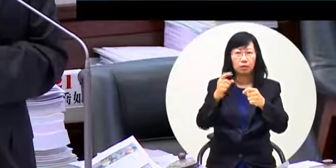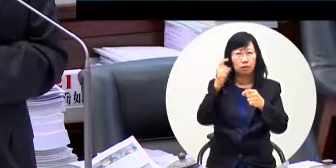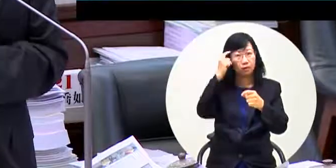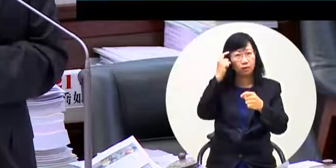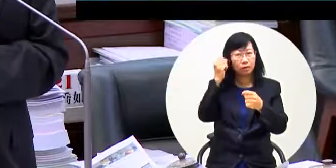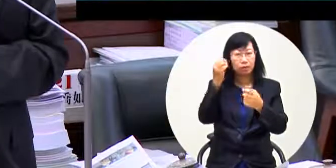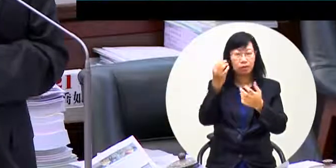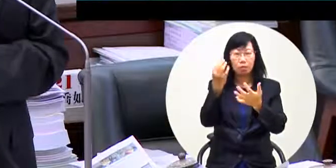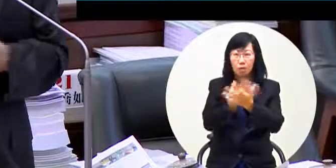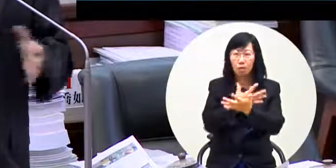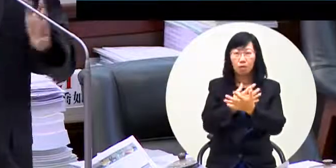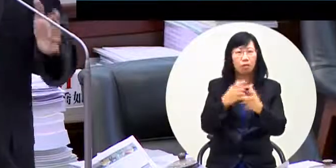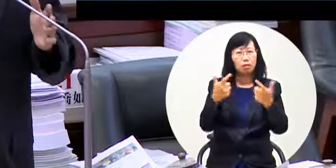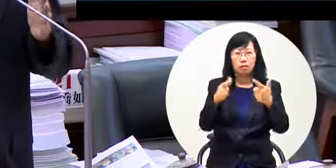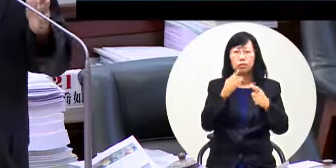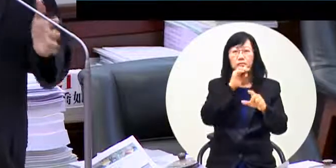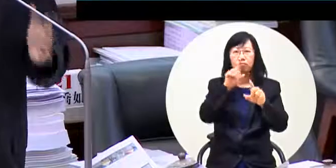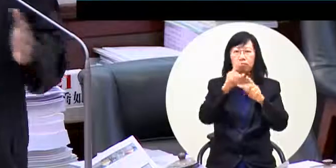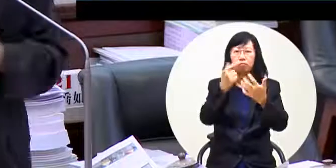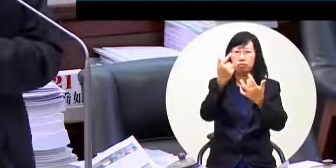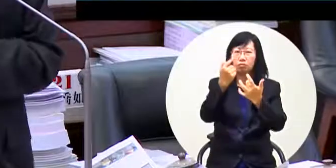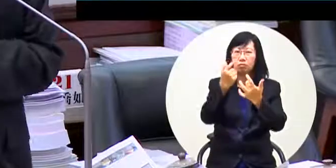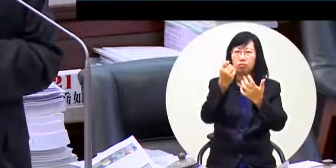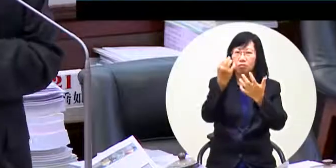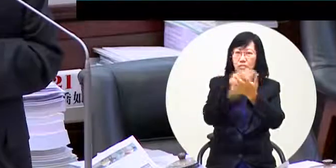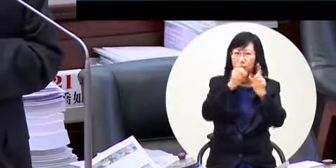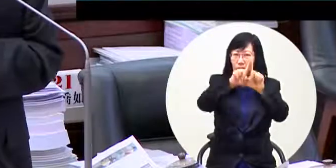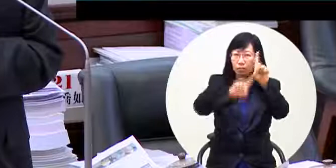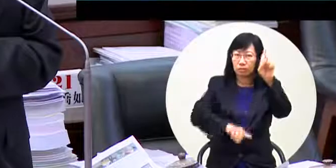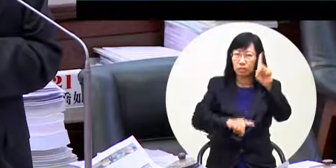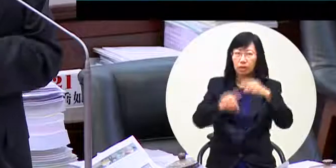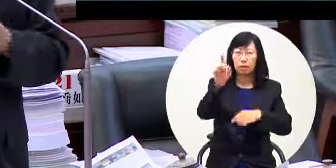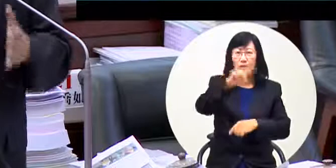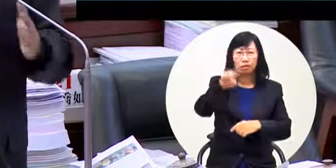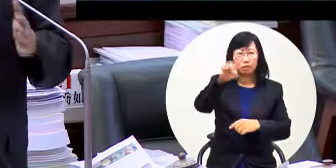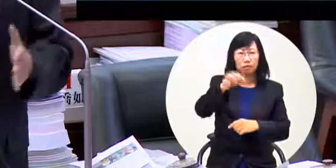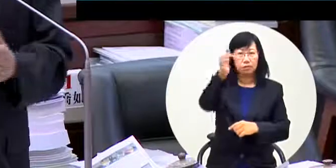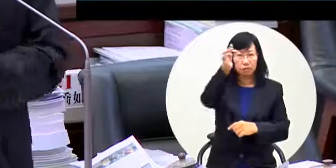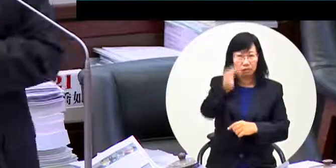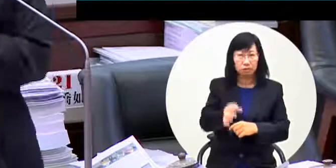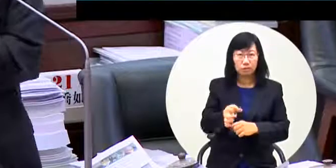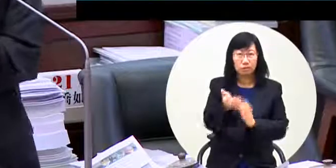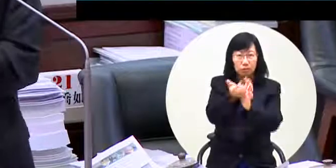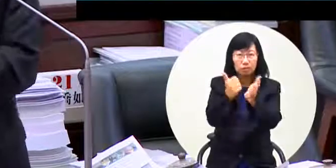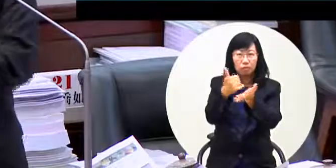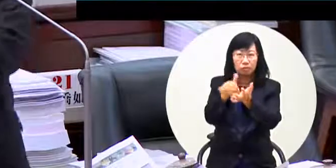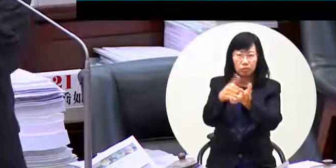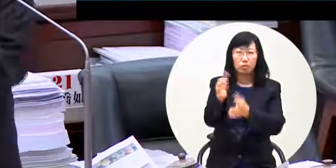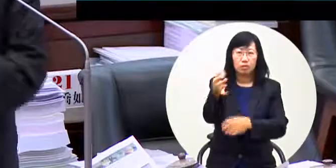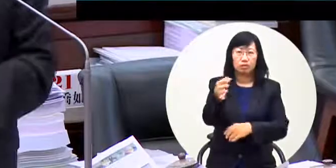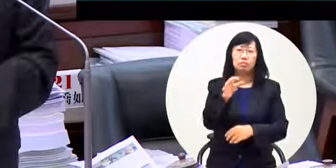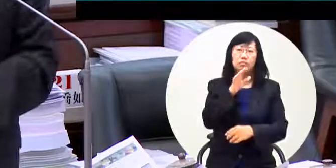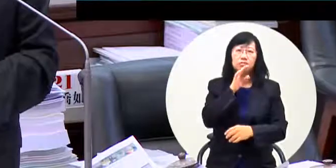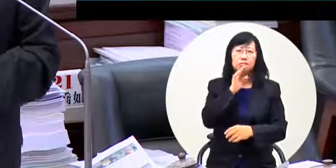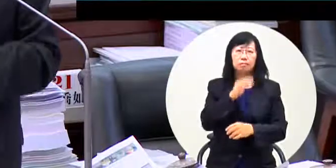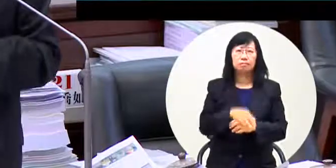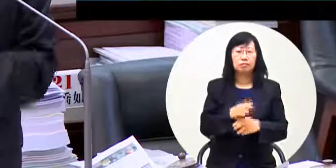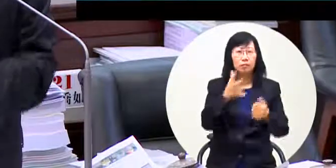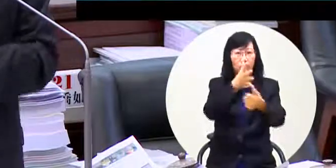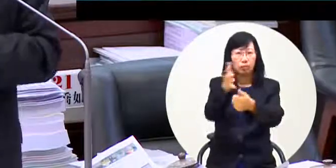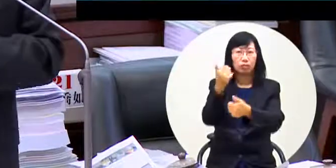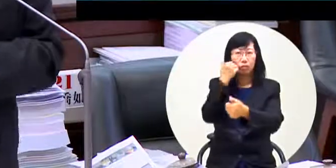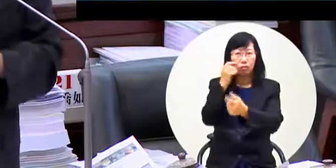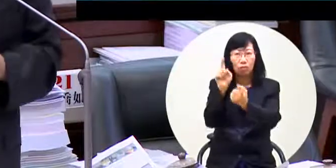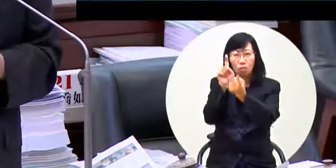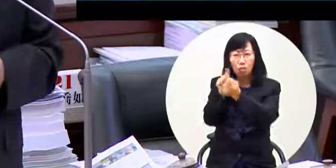生，1000亿医生用做偌济工课？1000亿医生对一个善家囡仔，对善家城市，